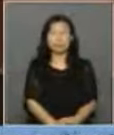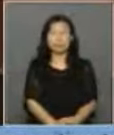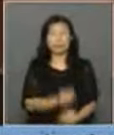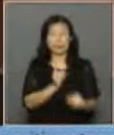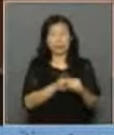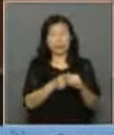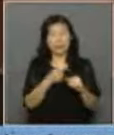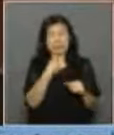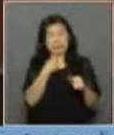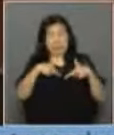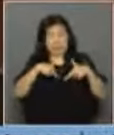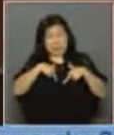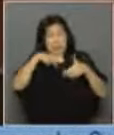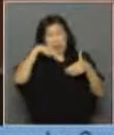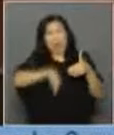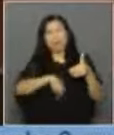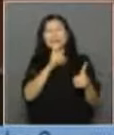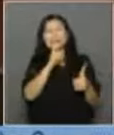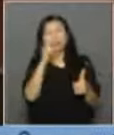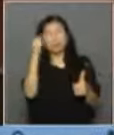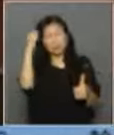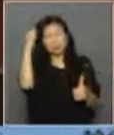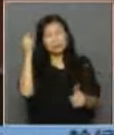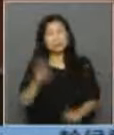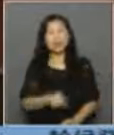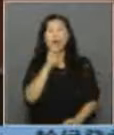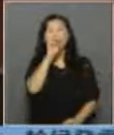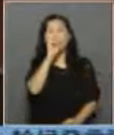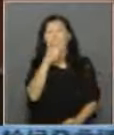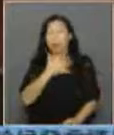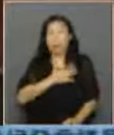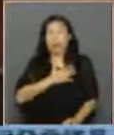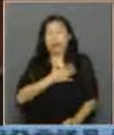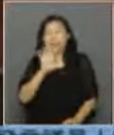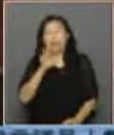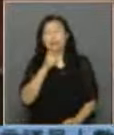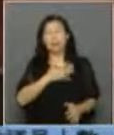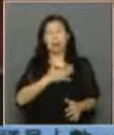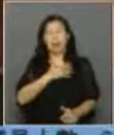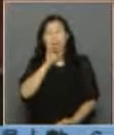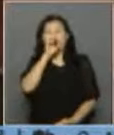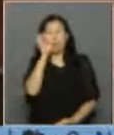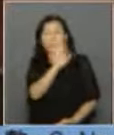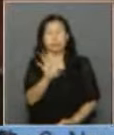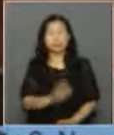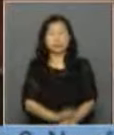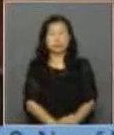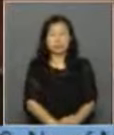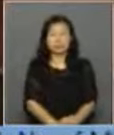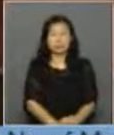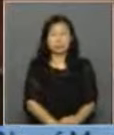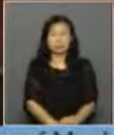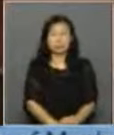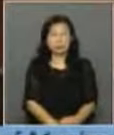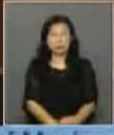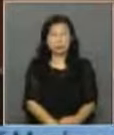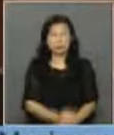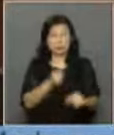就算有人個心係咁諗，我諗佢把口咧都唔敢咁講嘅。不